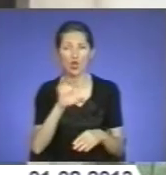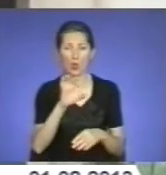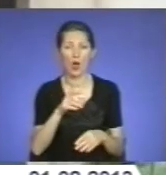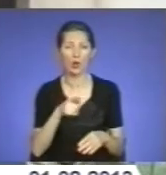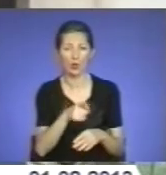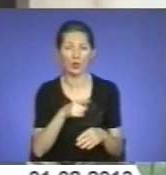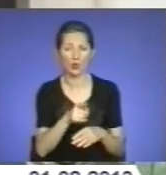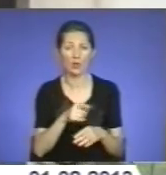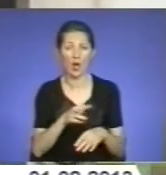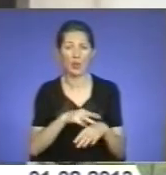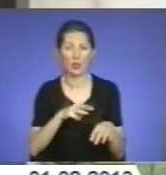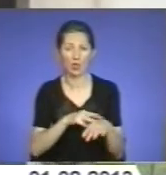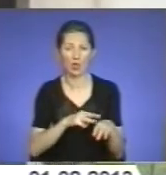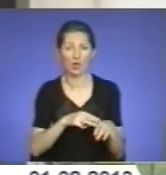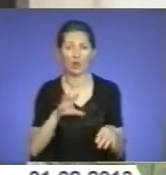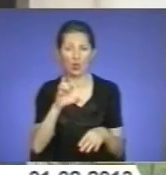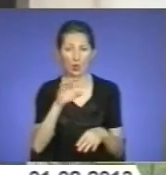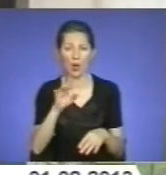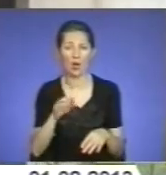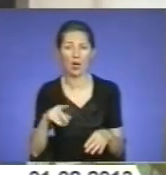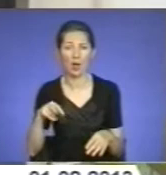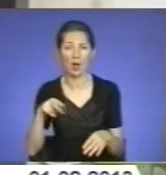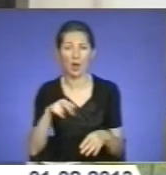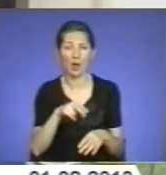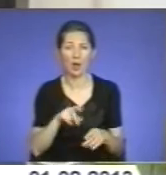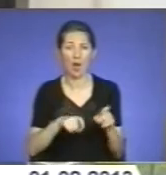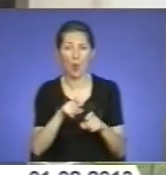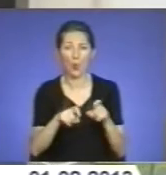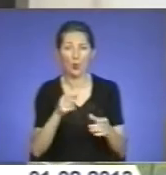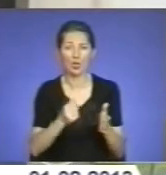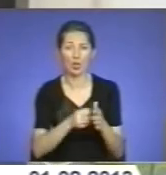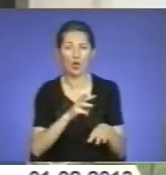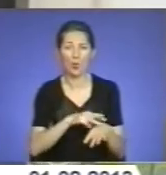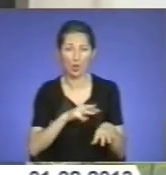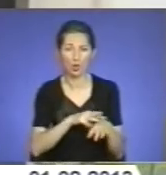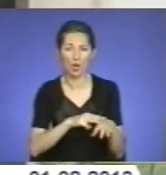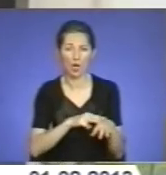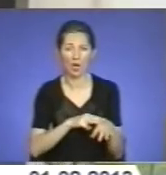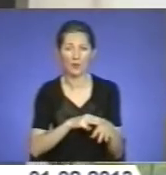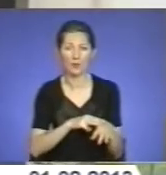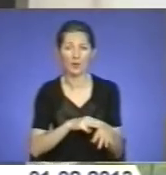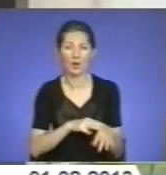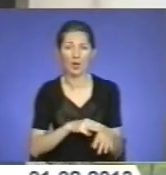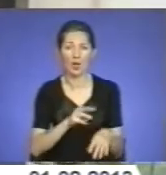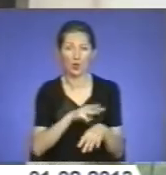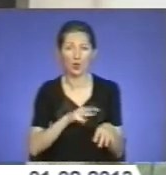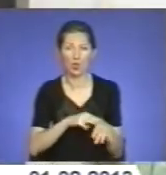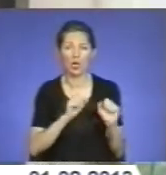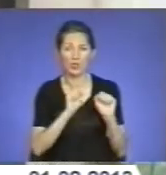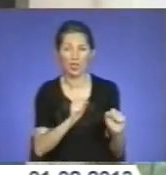сторону, а саме в бік мого напарника, який був ніс служби зі мною в цей час. Він відмахувався від неї